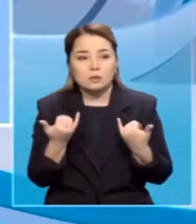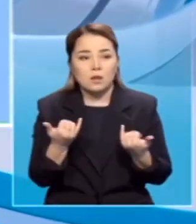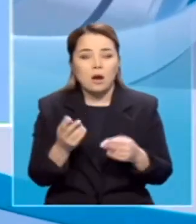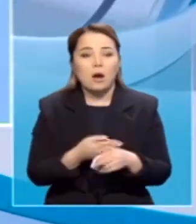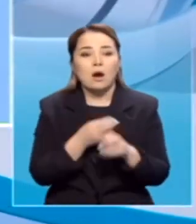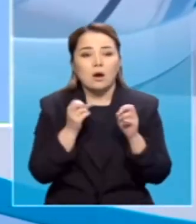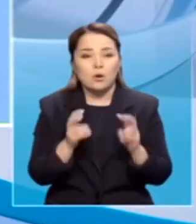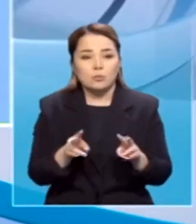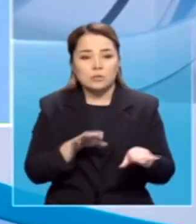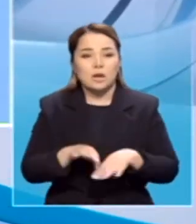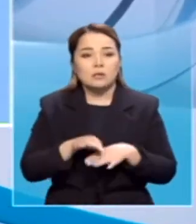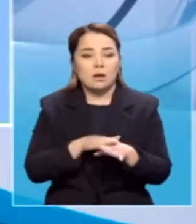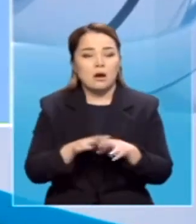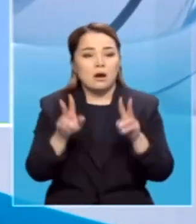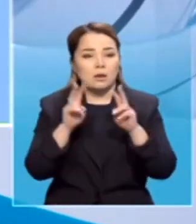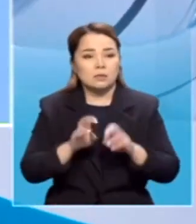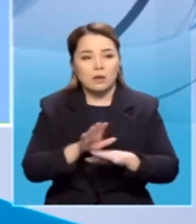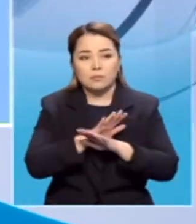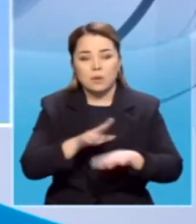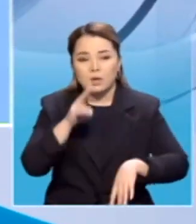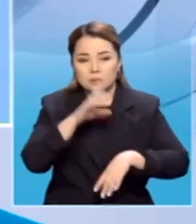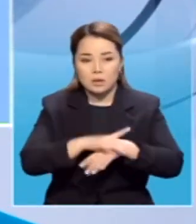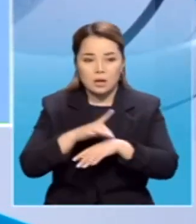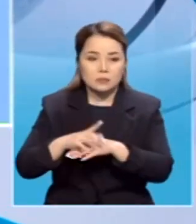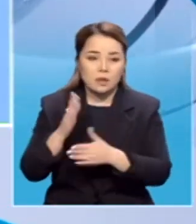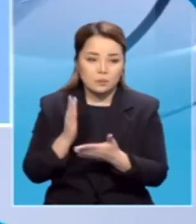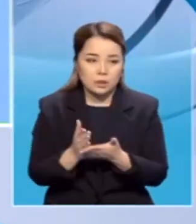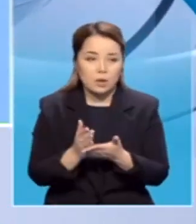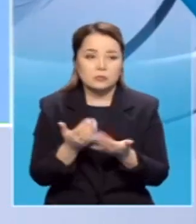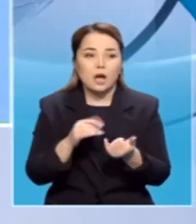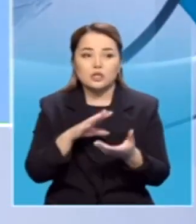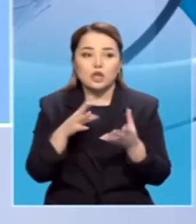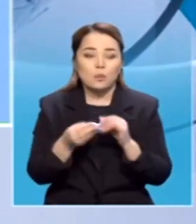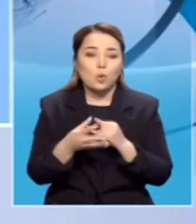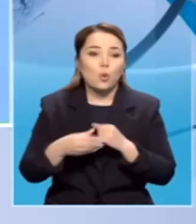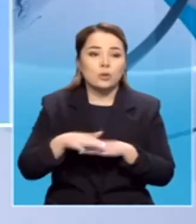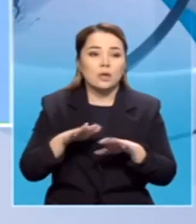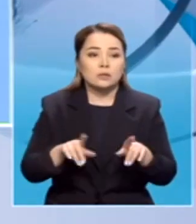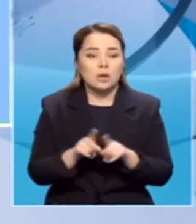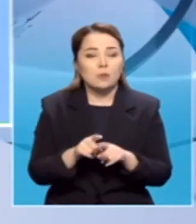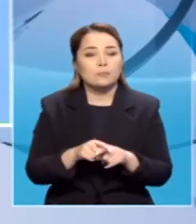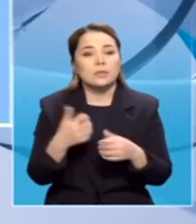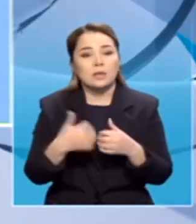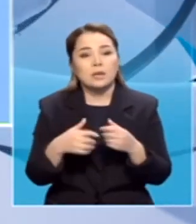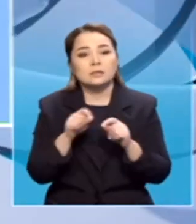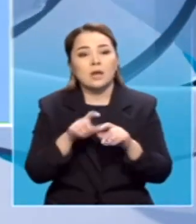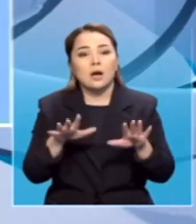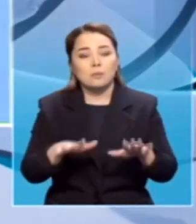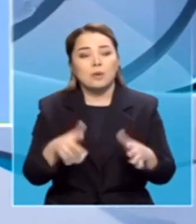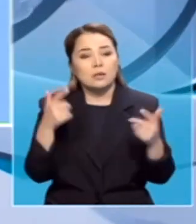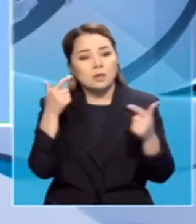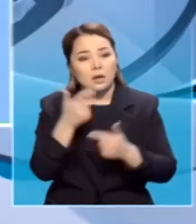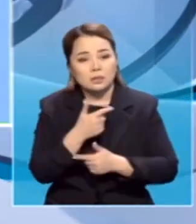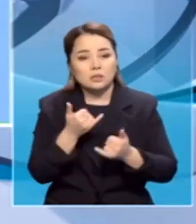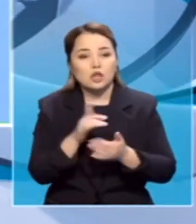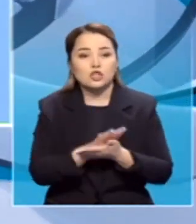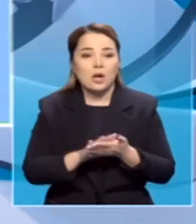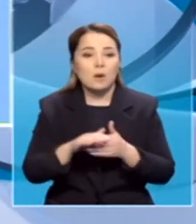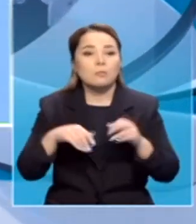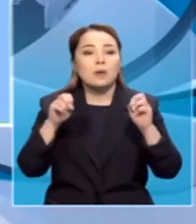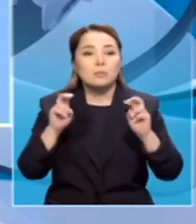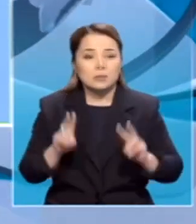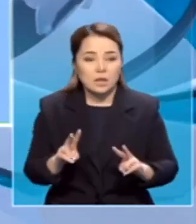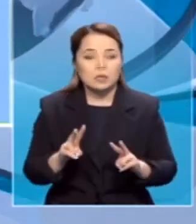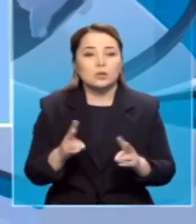Қауіпсіздік шаралары қарастырылмағанында байқадық. Жалпы өңірдегі орта білім беретін нысандардың ешқайсында